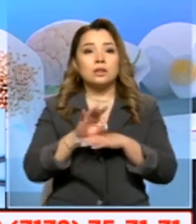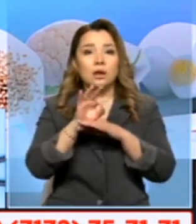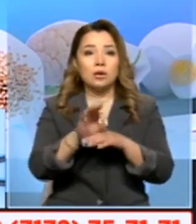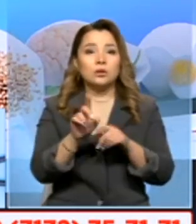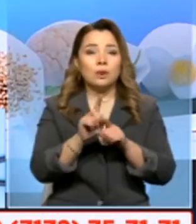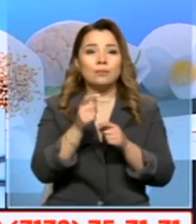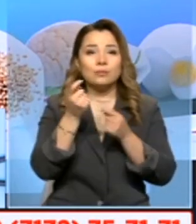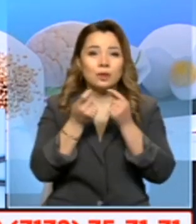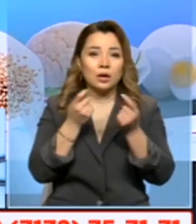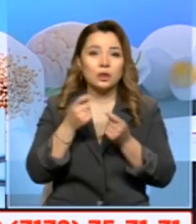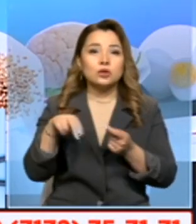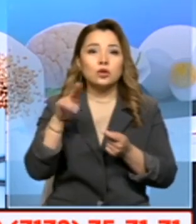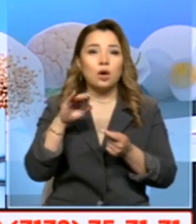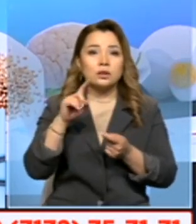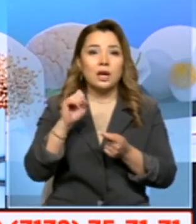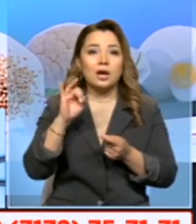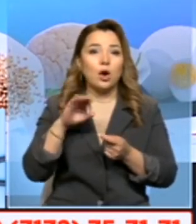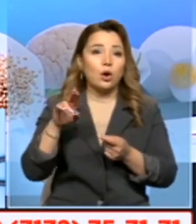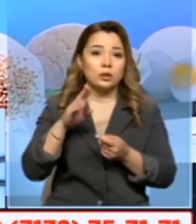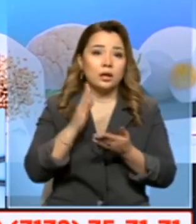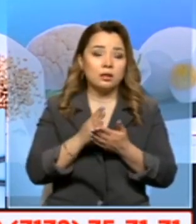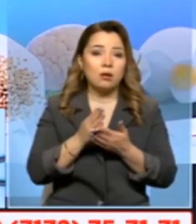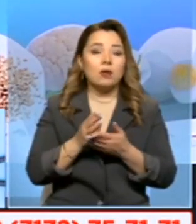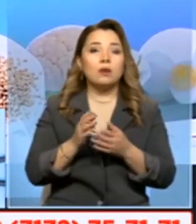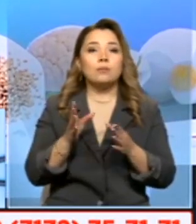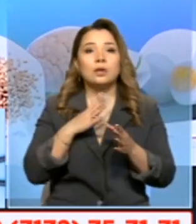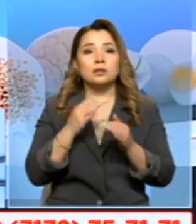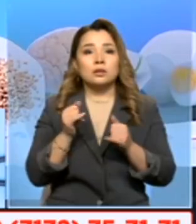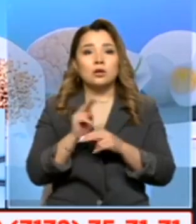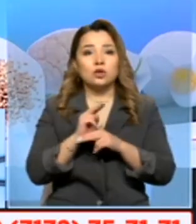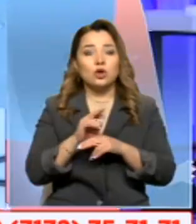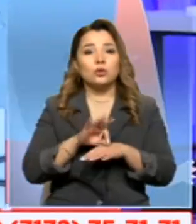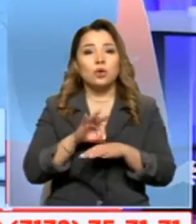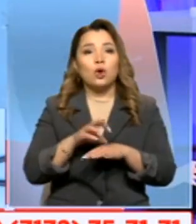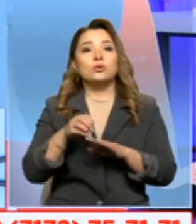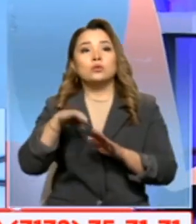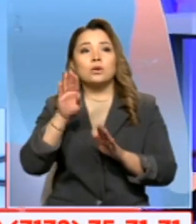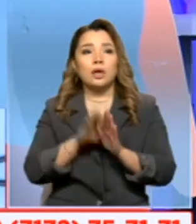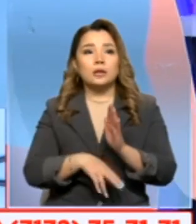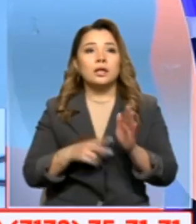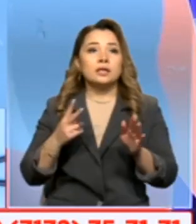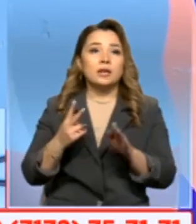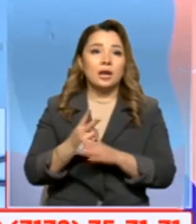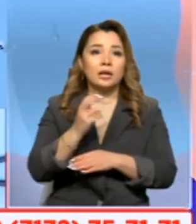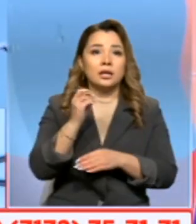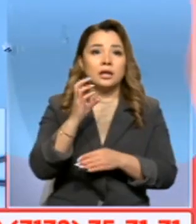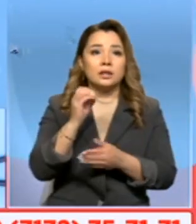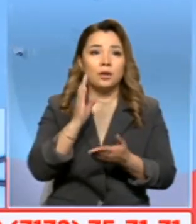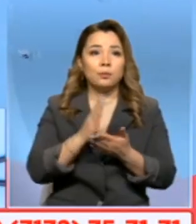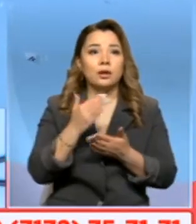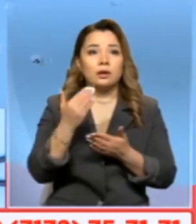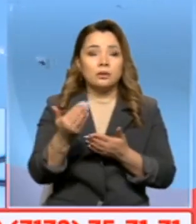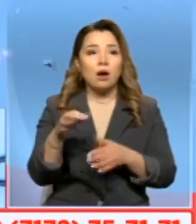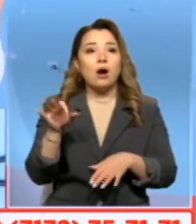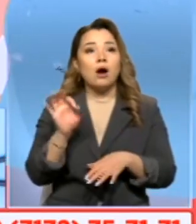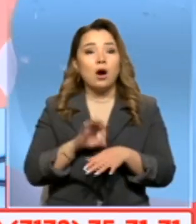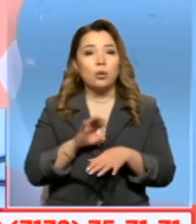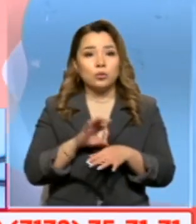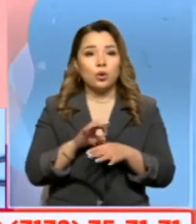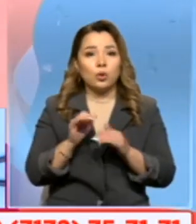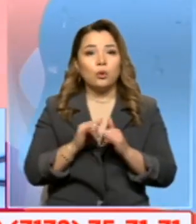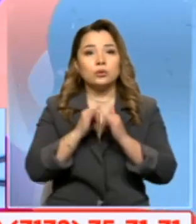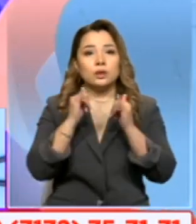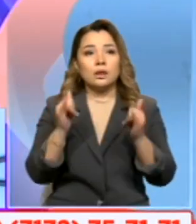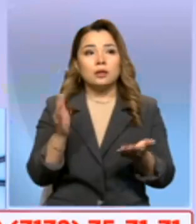дозадағы, микродозадағы йод не істейді, қабыну процесін екесе ушықтырып жібереді. Сөйтесіз, сіз ауруды